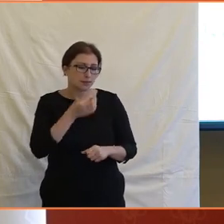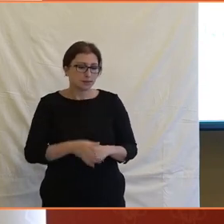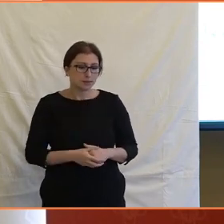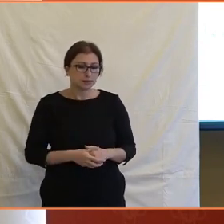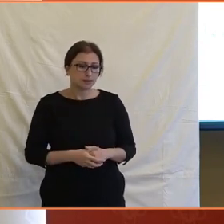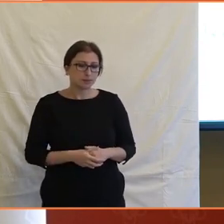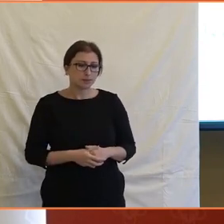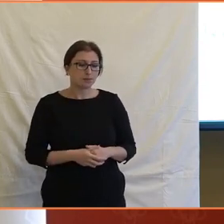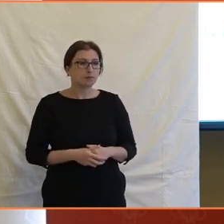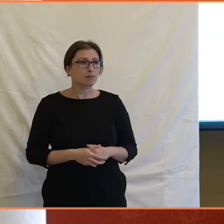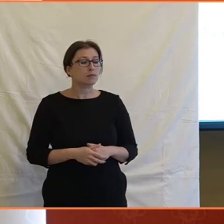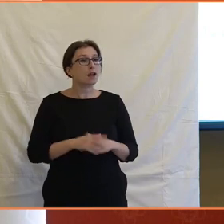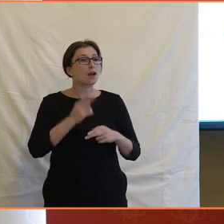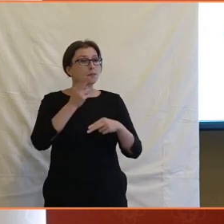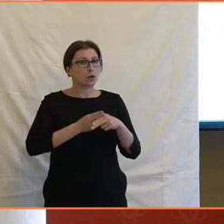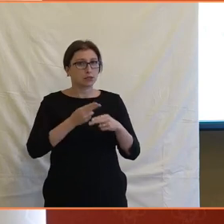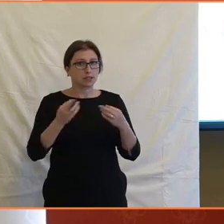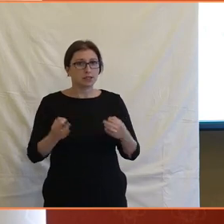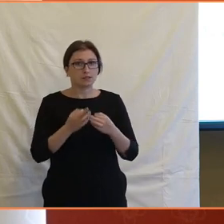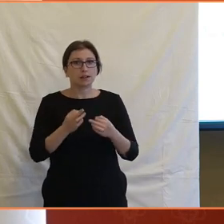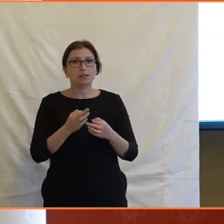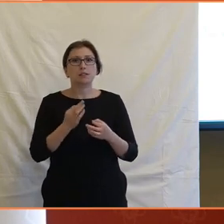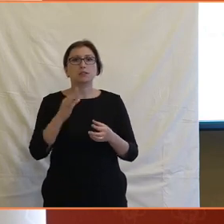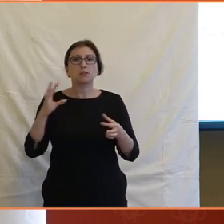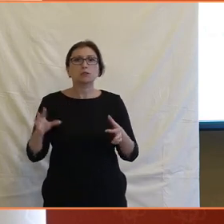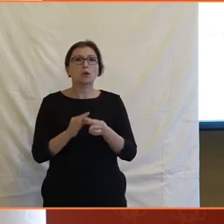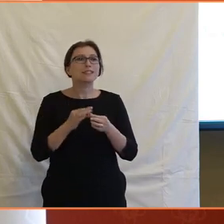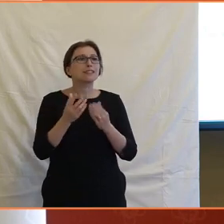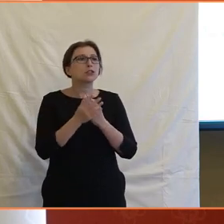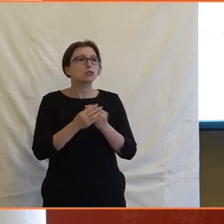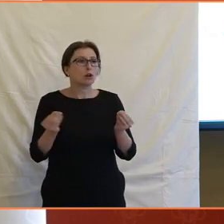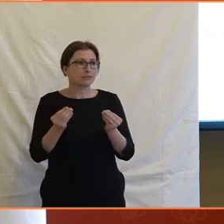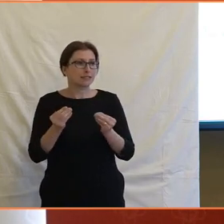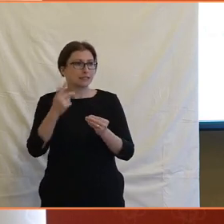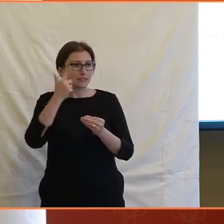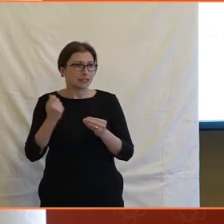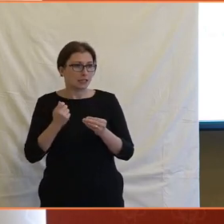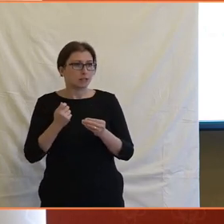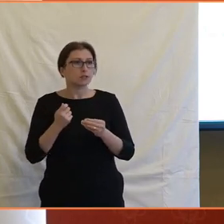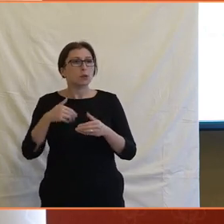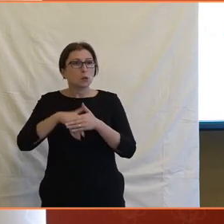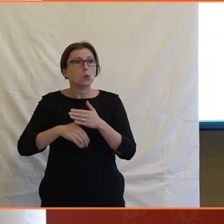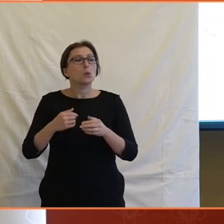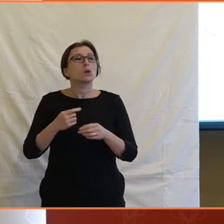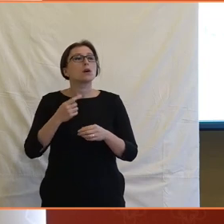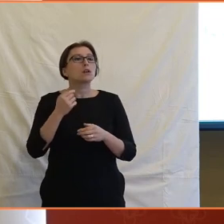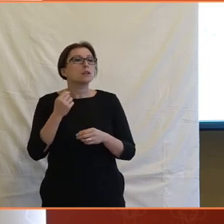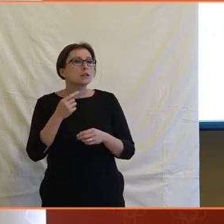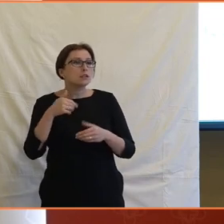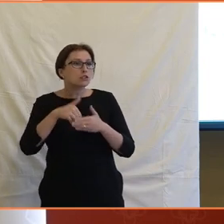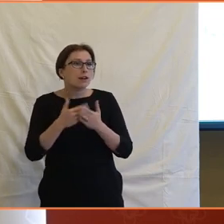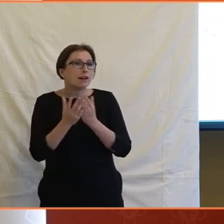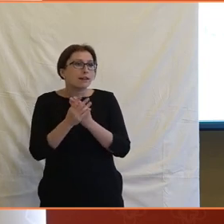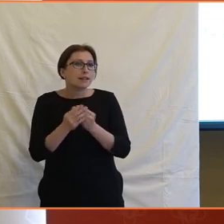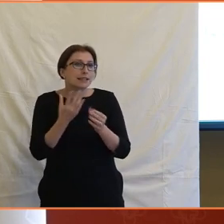v neposlední řadě, to já už jsem tady říkal, to podle mě budou ty soft skills, kde prostě ona, jakoby